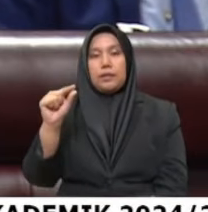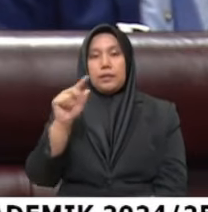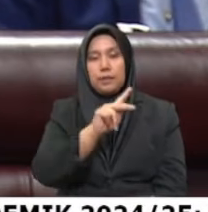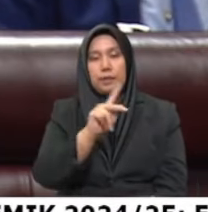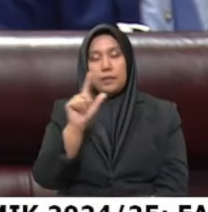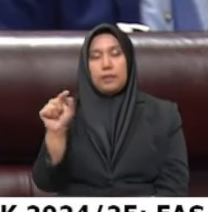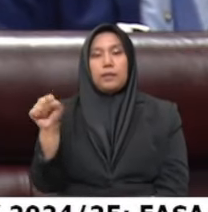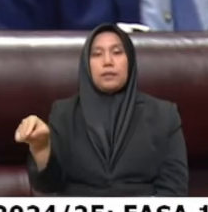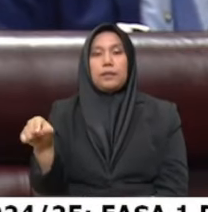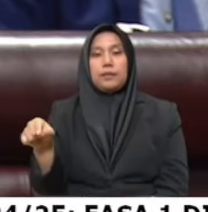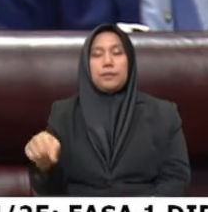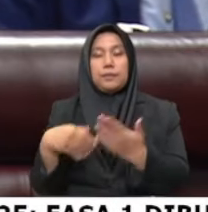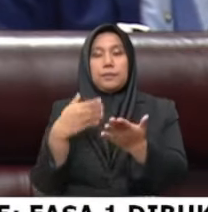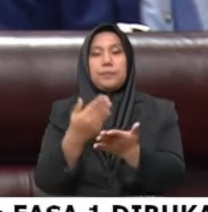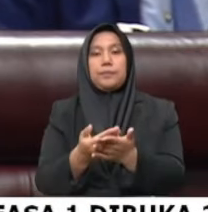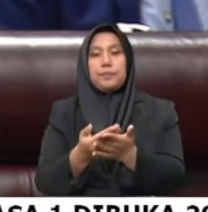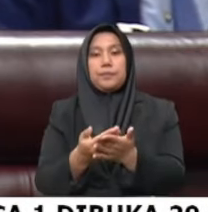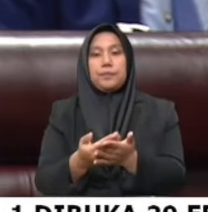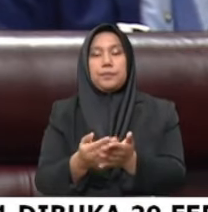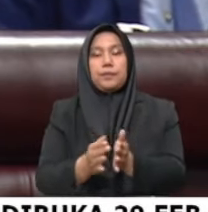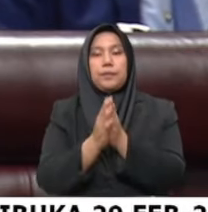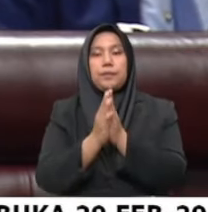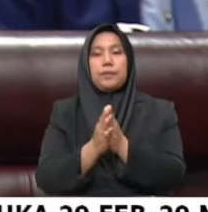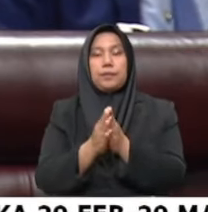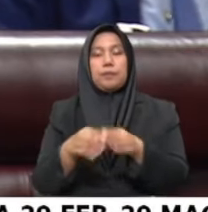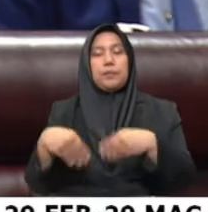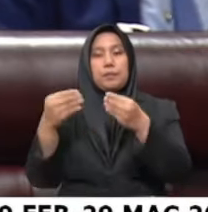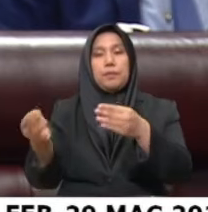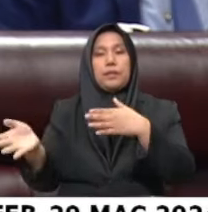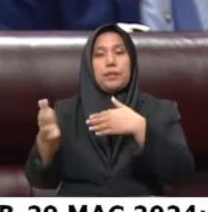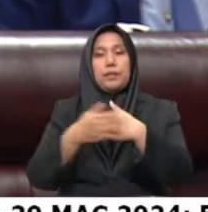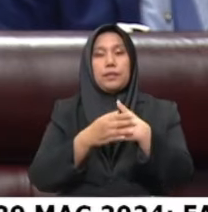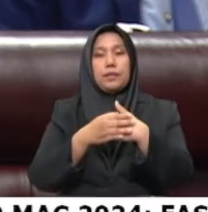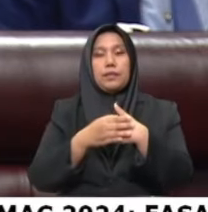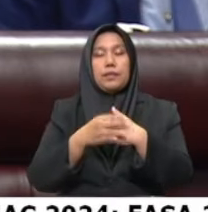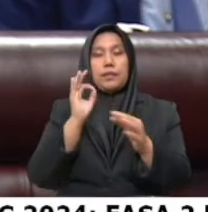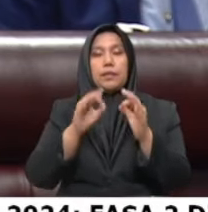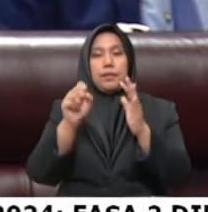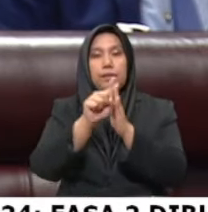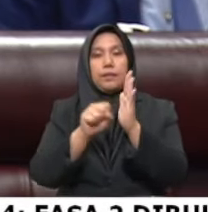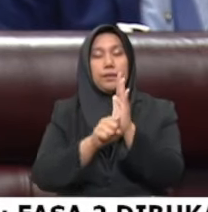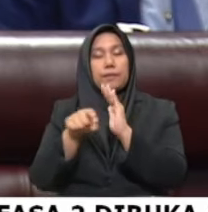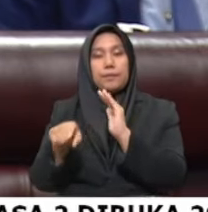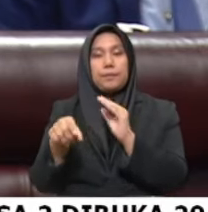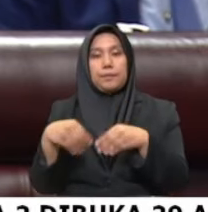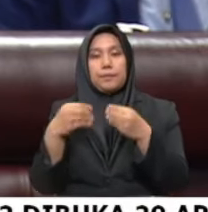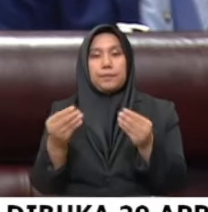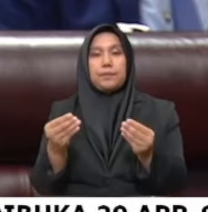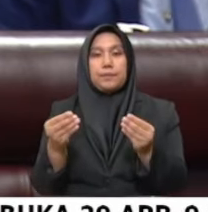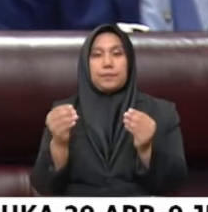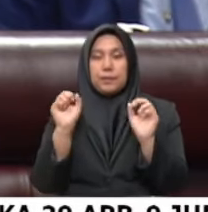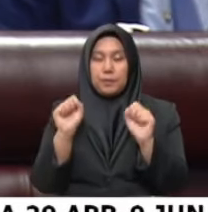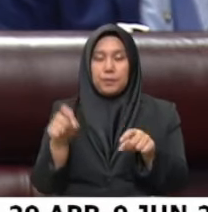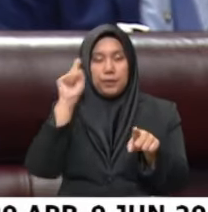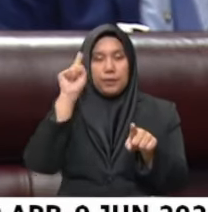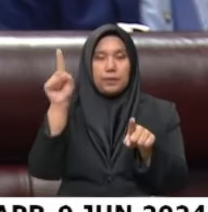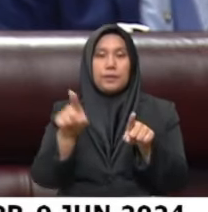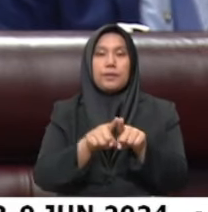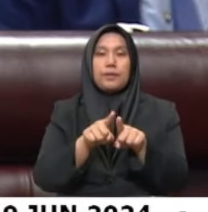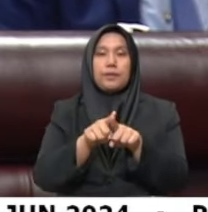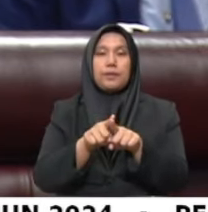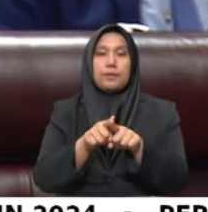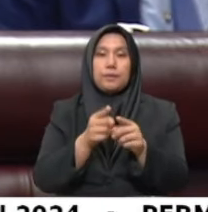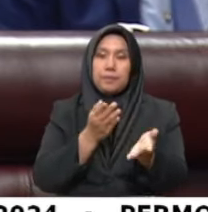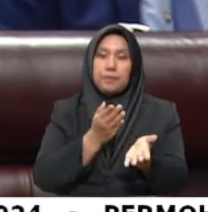KL hendaklah mengemukakan semula permohonan serahan balik jika syarat-syarat yang dinyatakan di atas dapat dipersetujui oleh